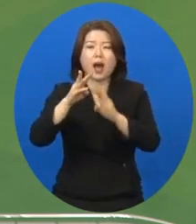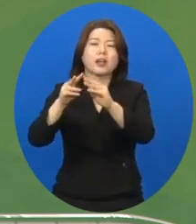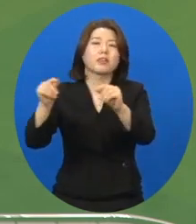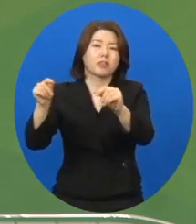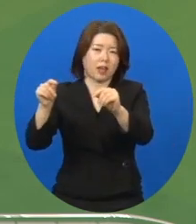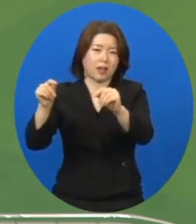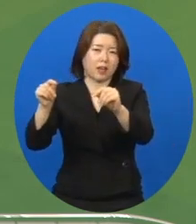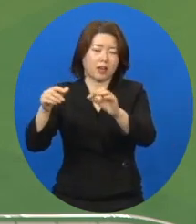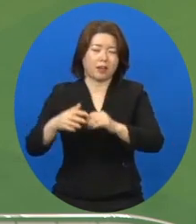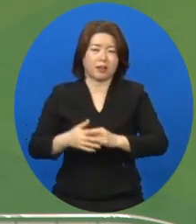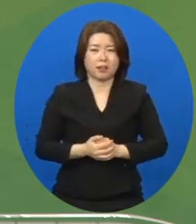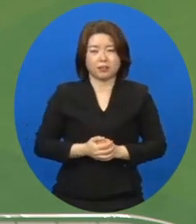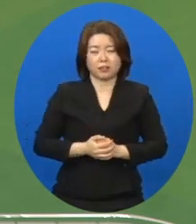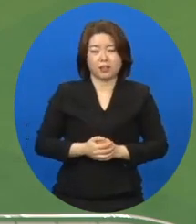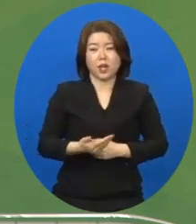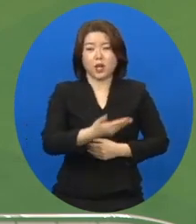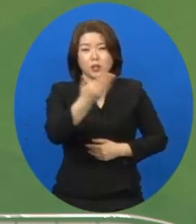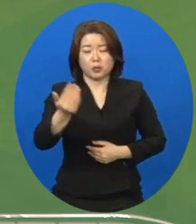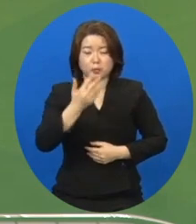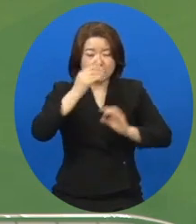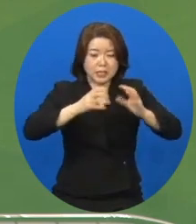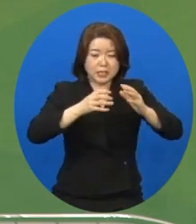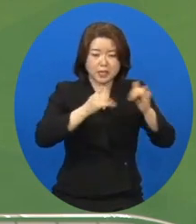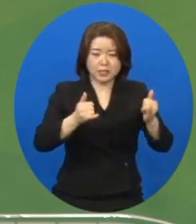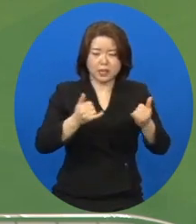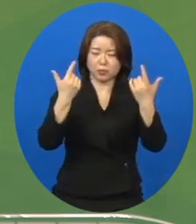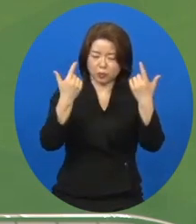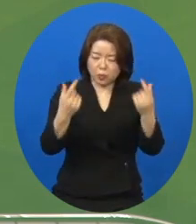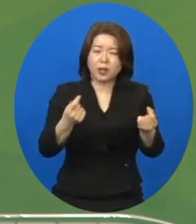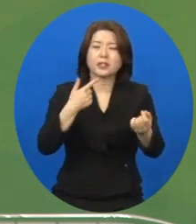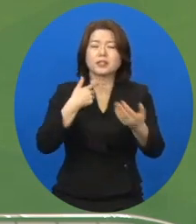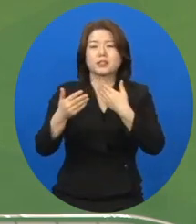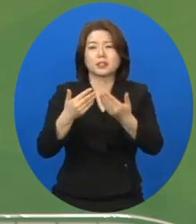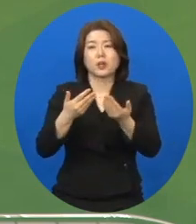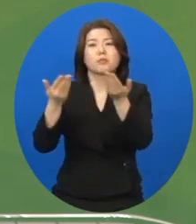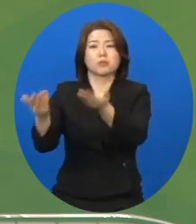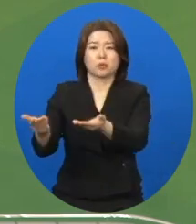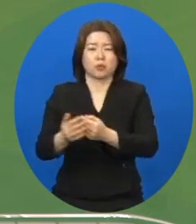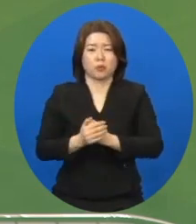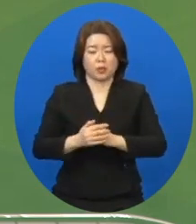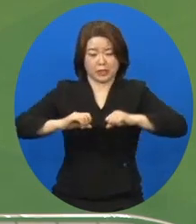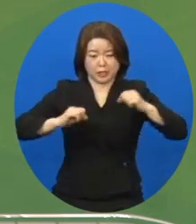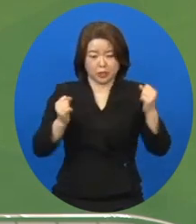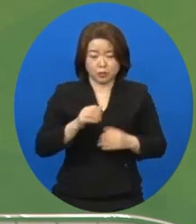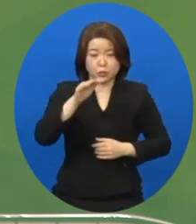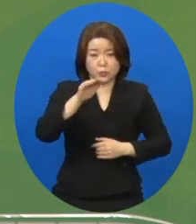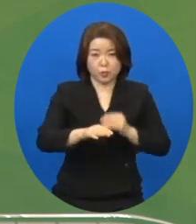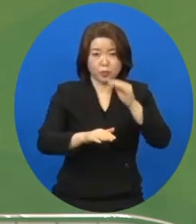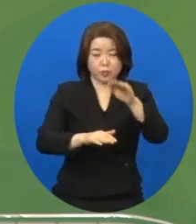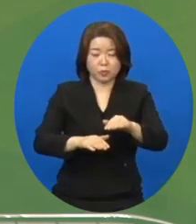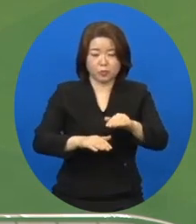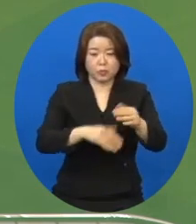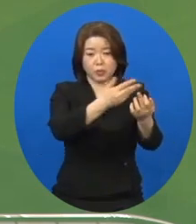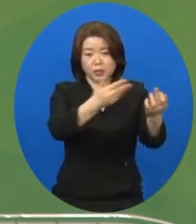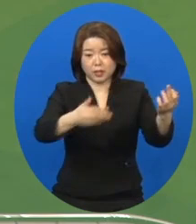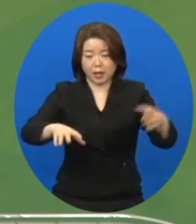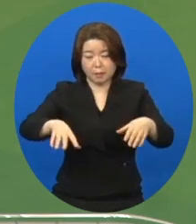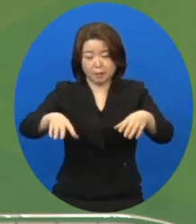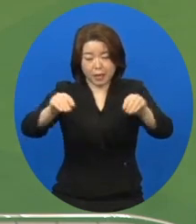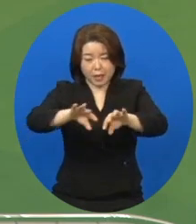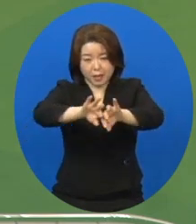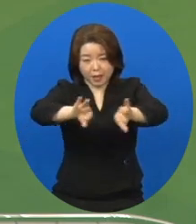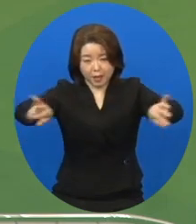여러분에게도 이스라엘 백성과 동일한 체험을 주시려고 순종의 걸음으로 요단강이 갈라지는 그